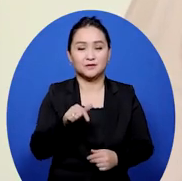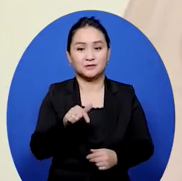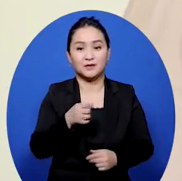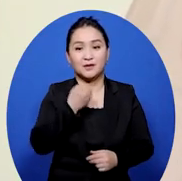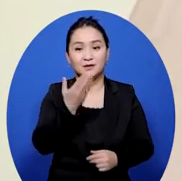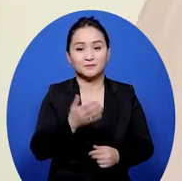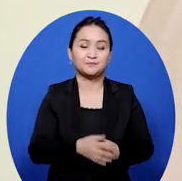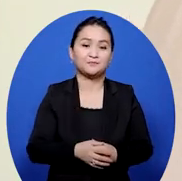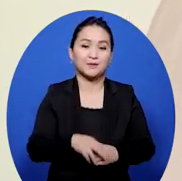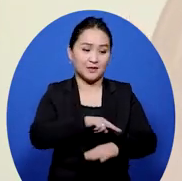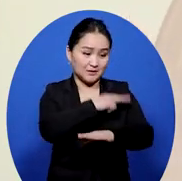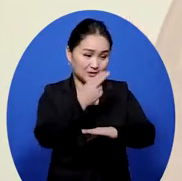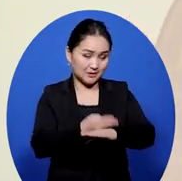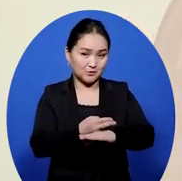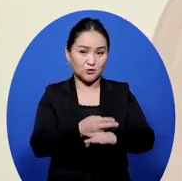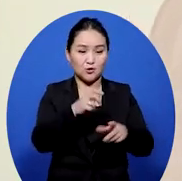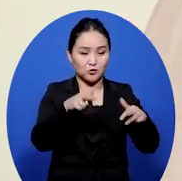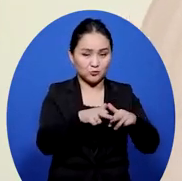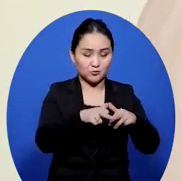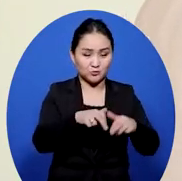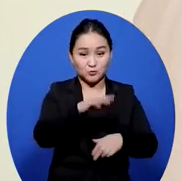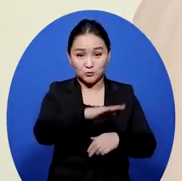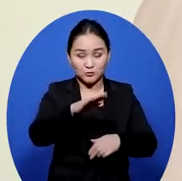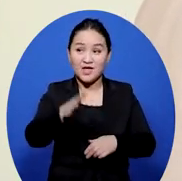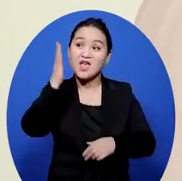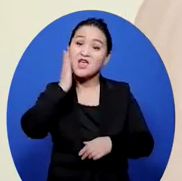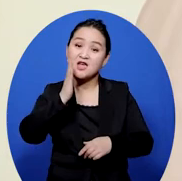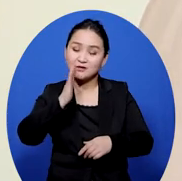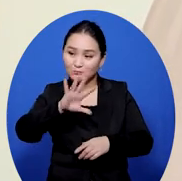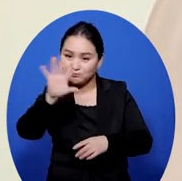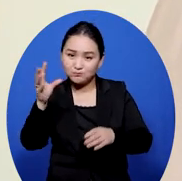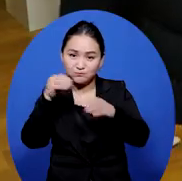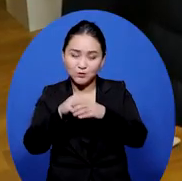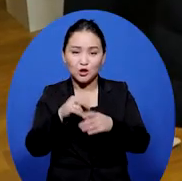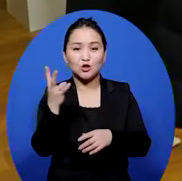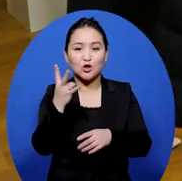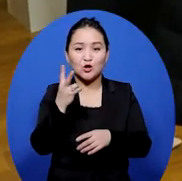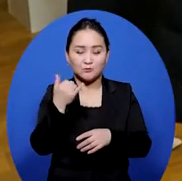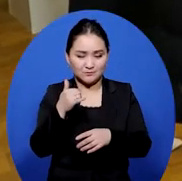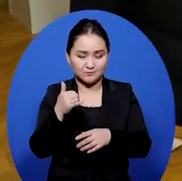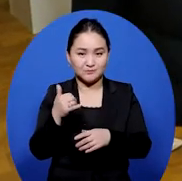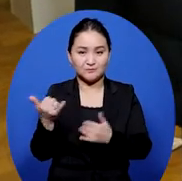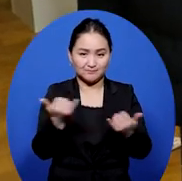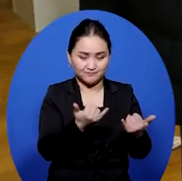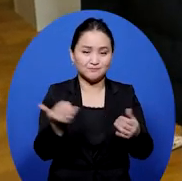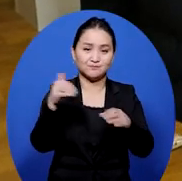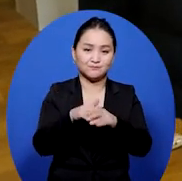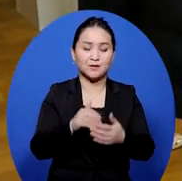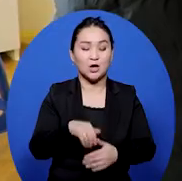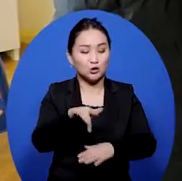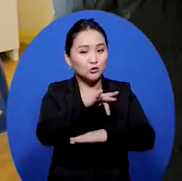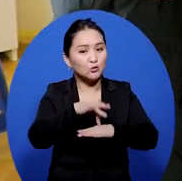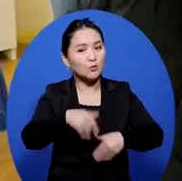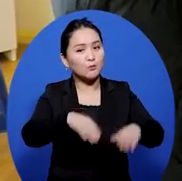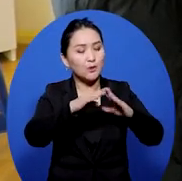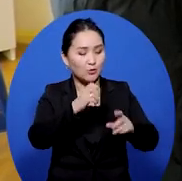хэлэхэд Дархуул аймгийнхаа хөгжлийн бэрхшээлтэй хүүхдүүдийн ээжүүдийг энэ ногоон гархан клубтээ бас урьж байна. Энэ төв байгуулахын тулд